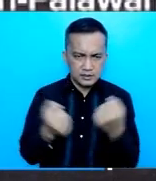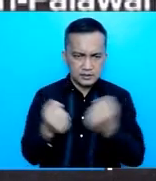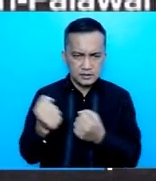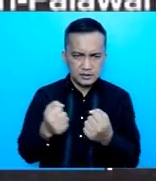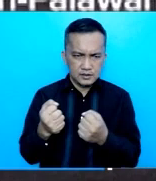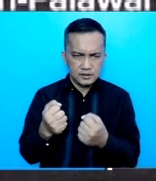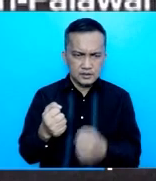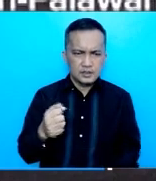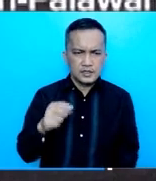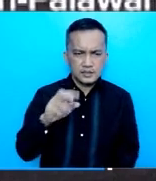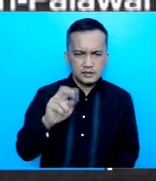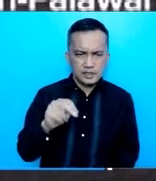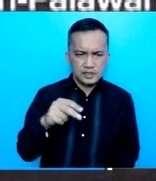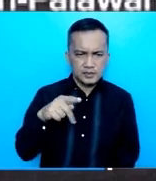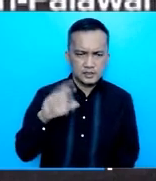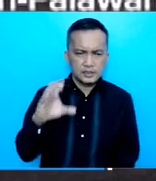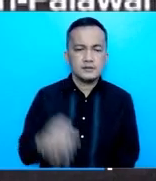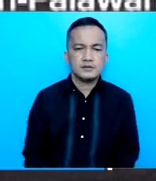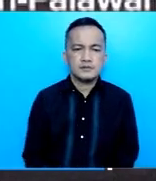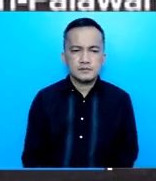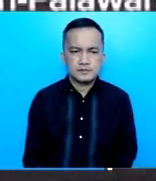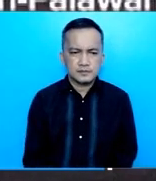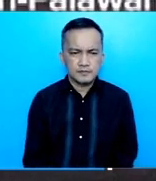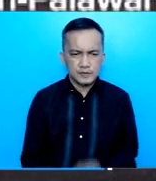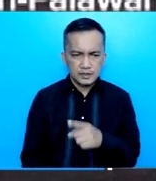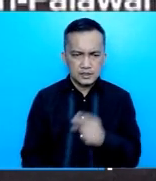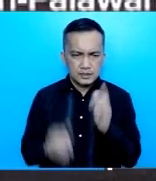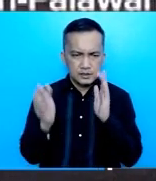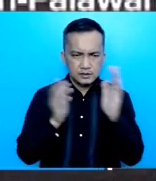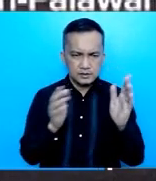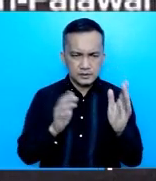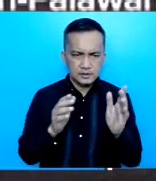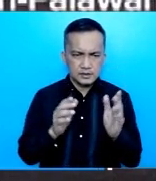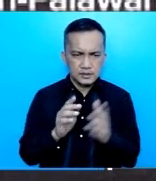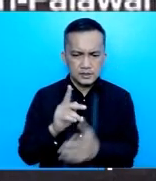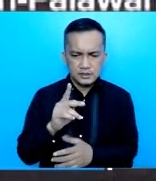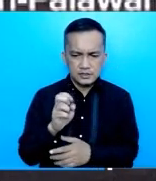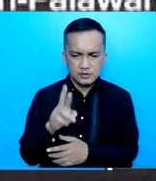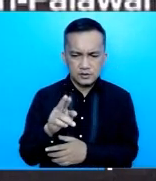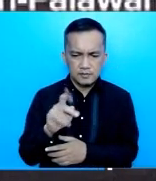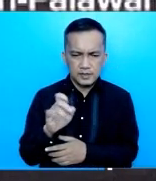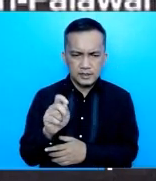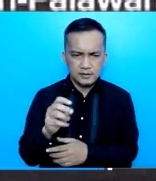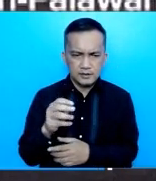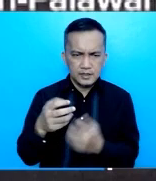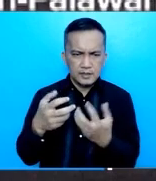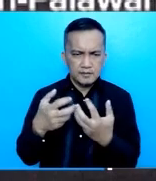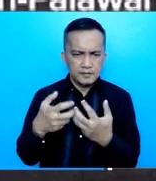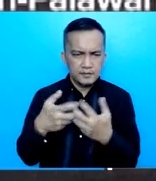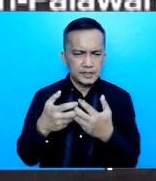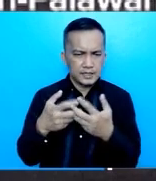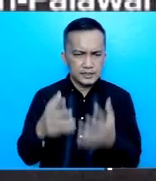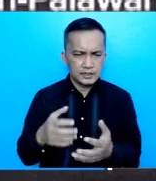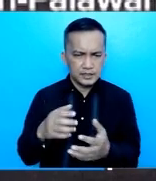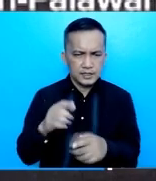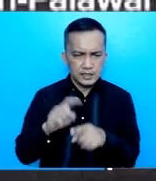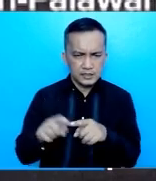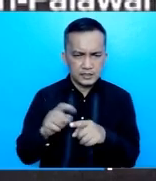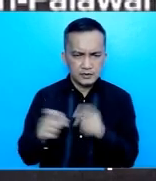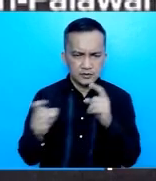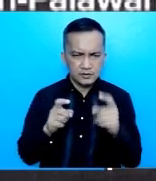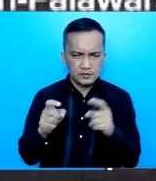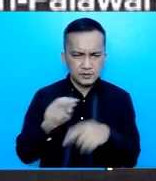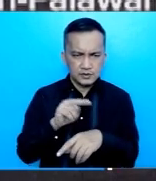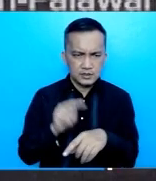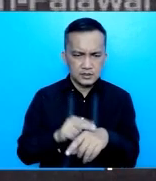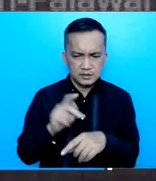National Power Corporation. Nagsilbi rin siyang senior plant mechanic at electrical control operator para sa National Power